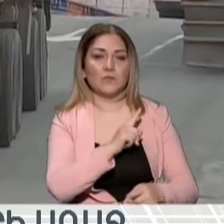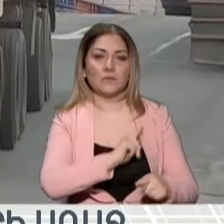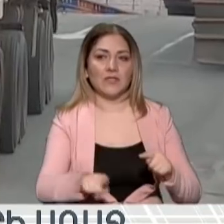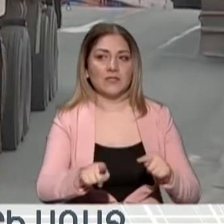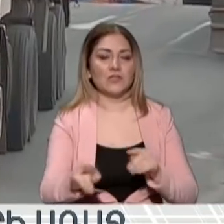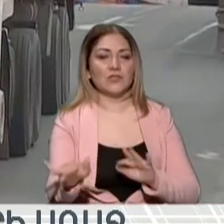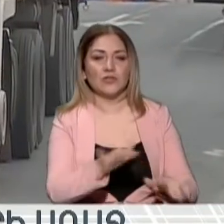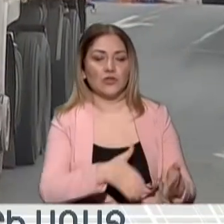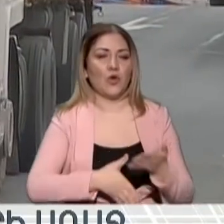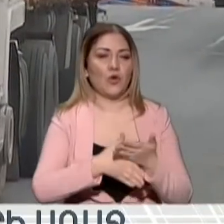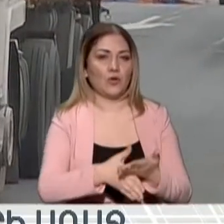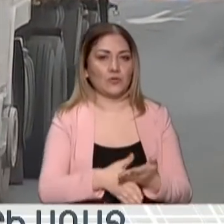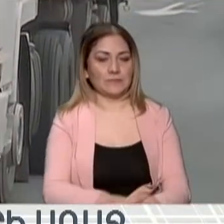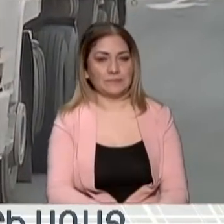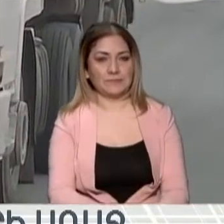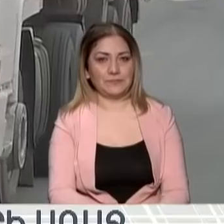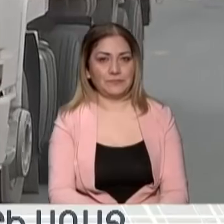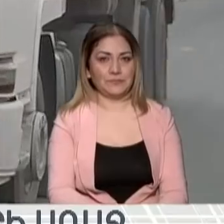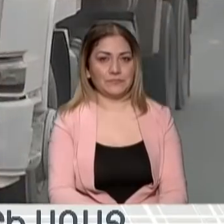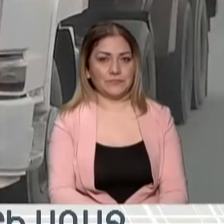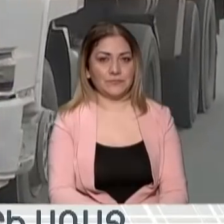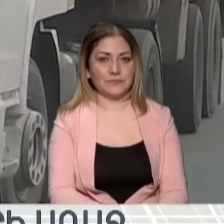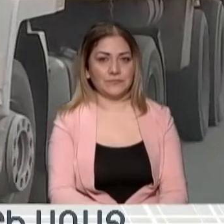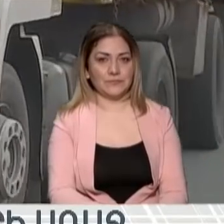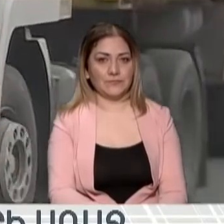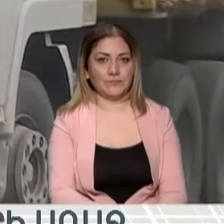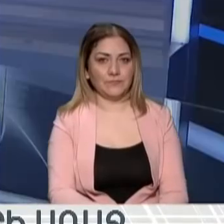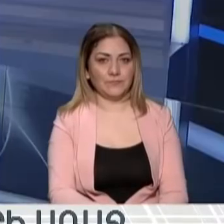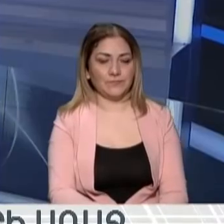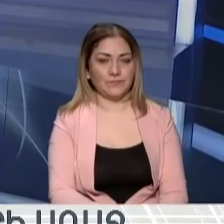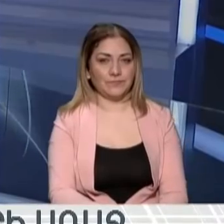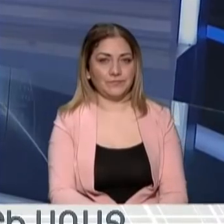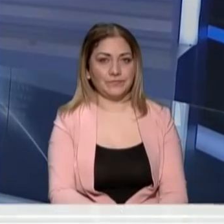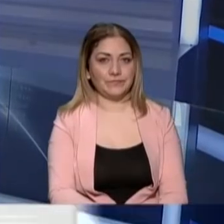արագ լուծումներով։ Վահե Կոստանդյան, Ռոմիկ Խաչատրյան, Լուրեր։